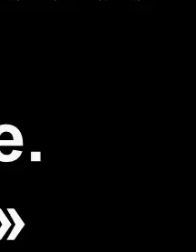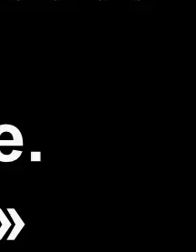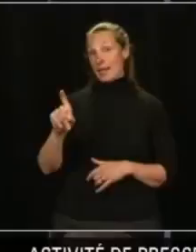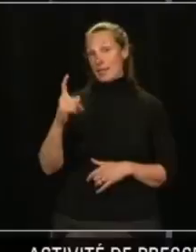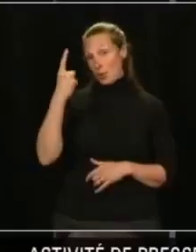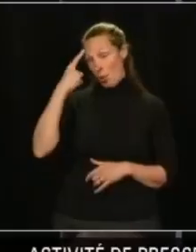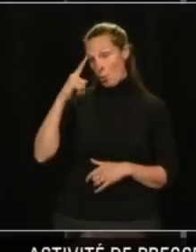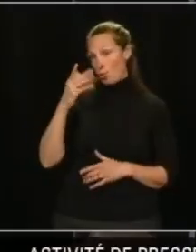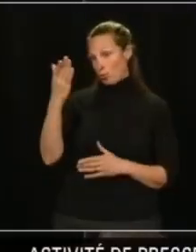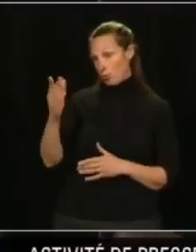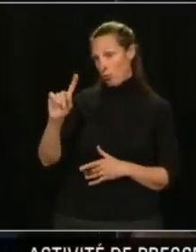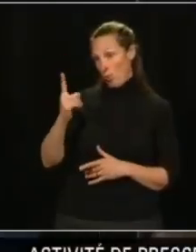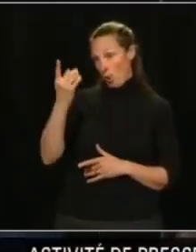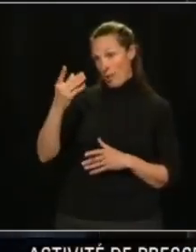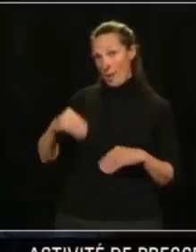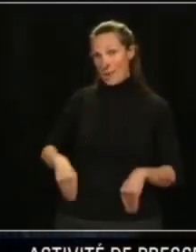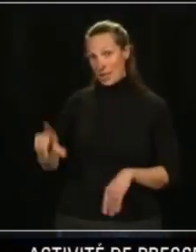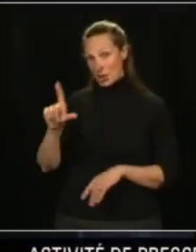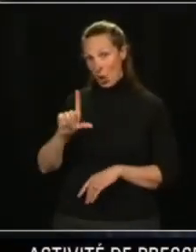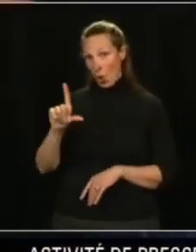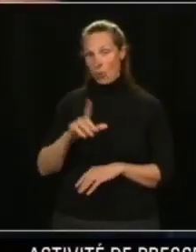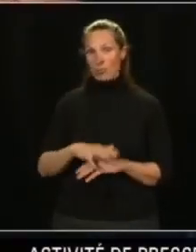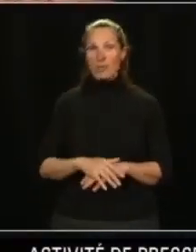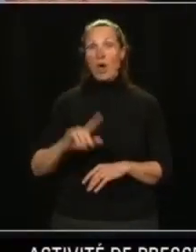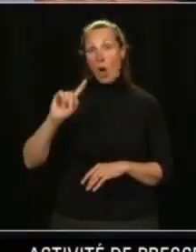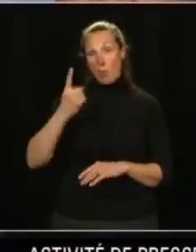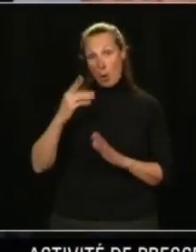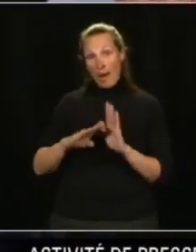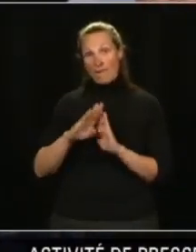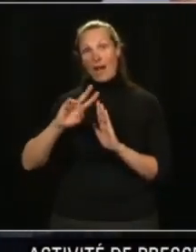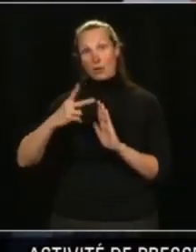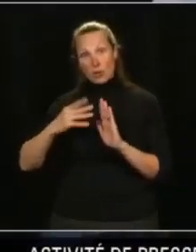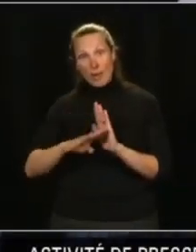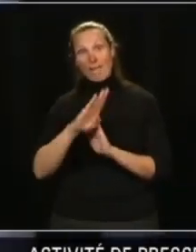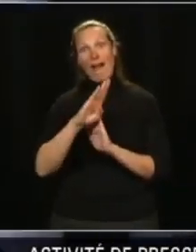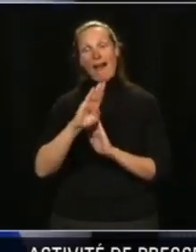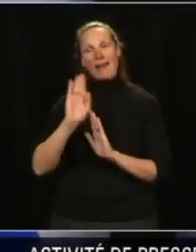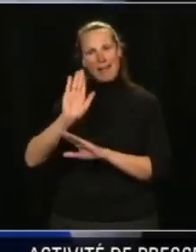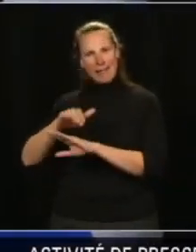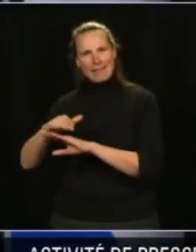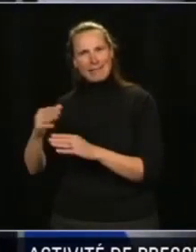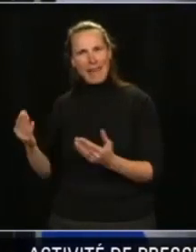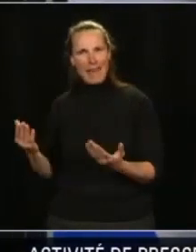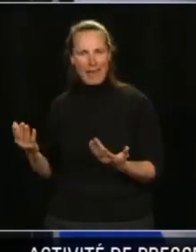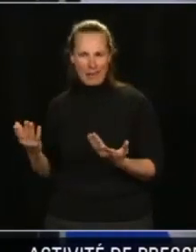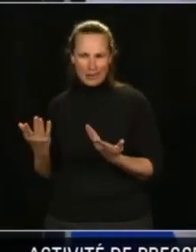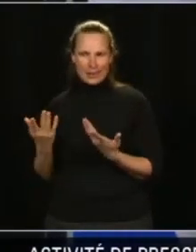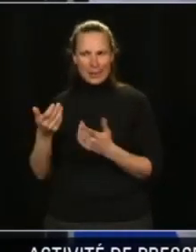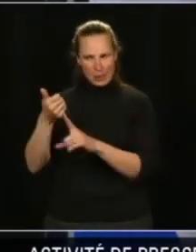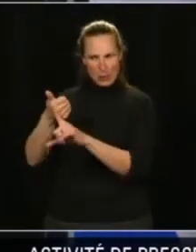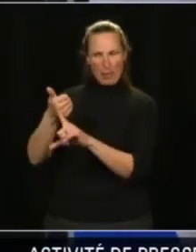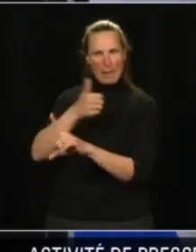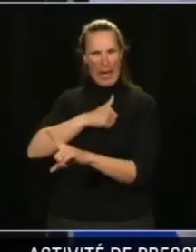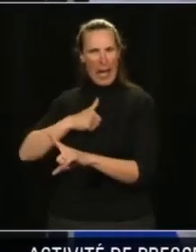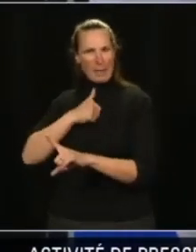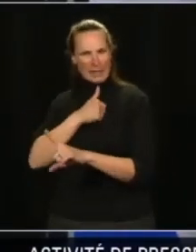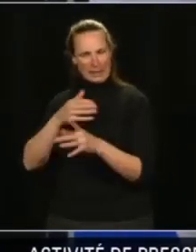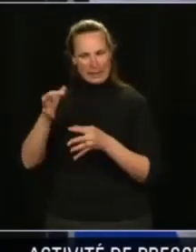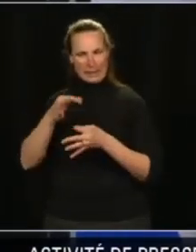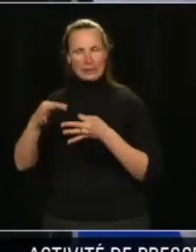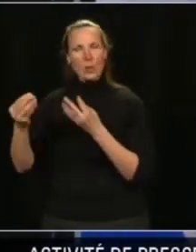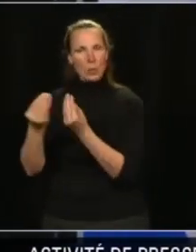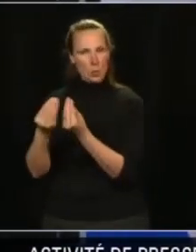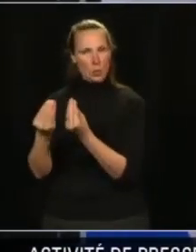dans la 1ère 2ème vague même troisième vague avait des décès vous avez démontré beaucoup d'empathie vous avez été touchés